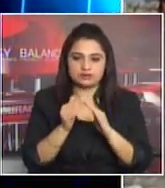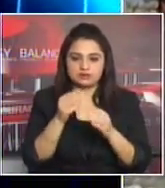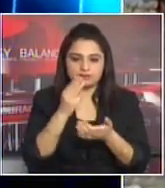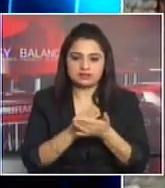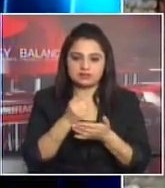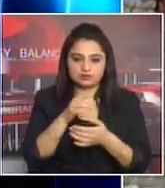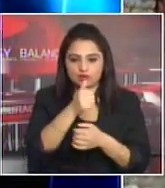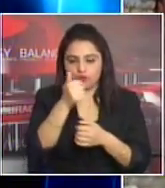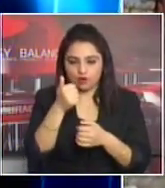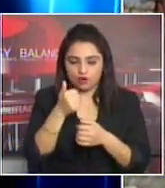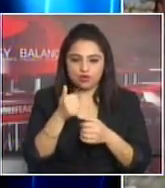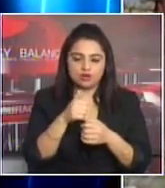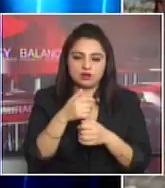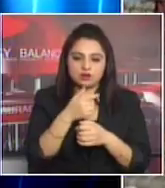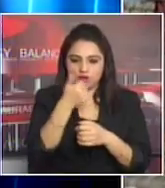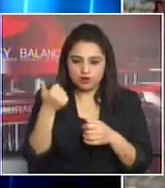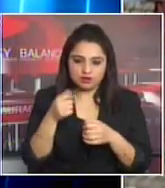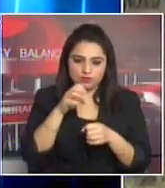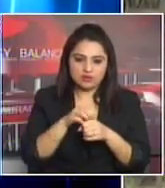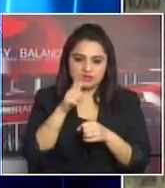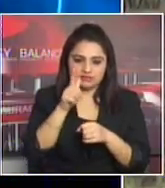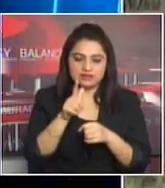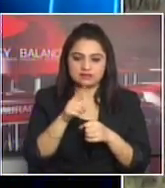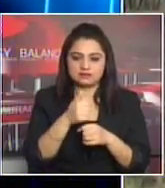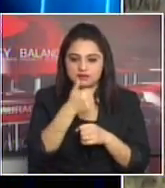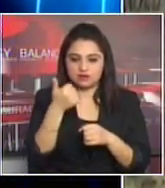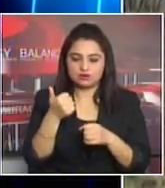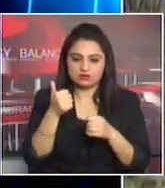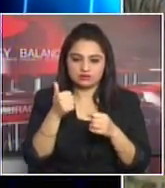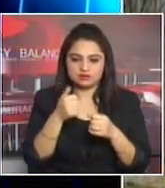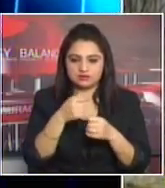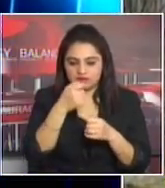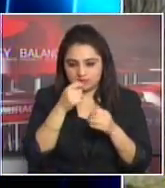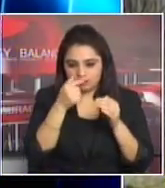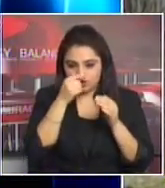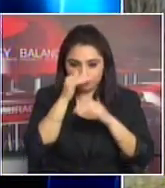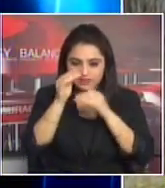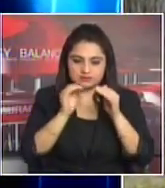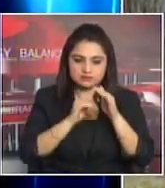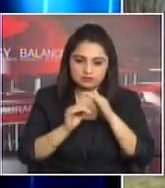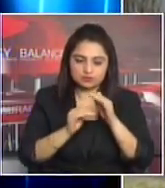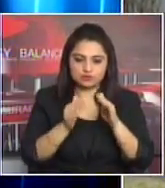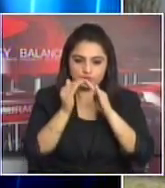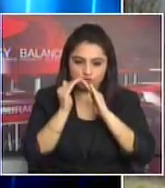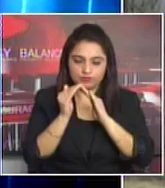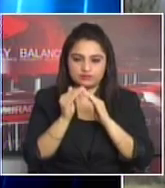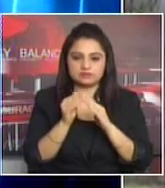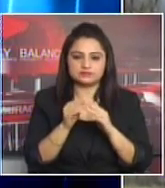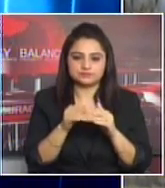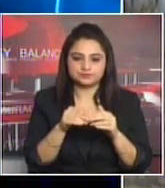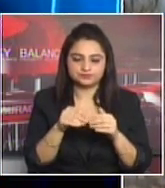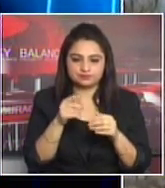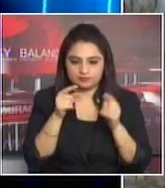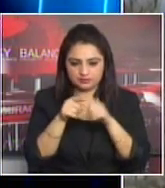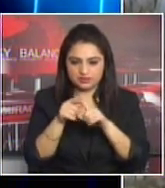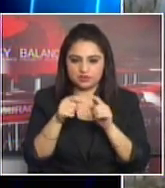होइन, अन्नपूर्ण गाउँपालिकाकै वडा नम्बर 7 साबिक हिस्तान गाविस भवन, धौलागिरी गाउँपालिका 7 ताकमको वडा कार्यालय भवन